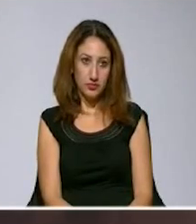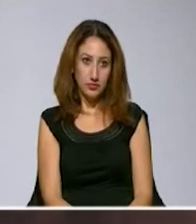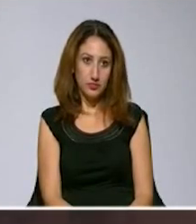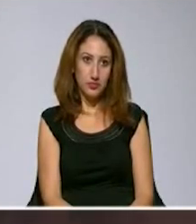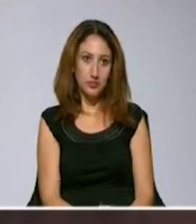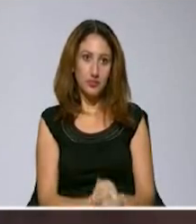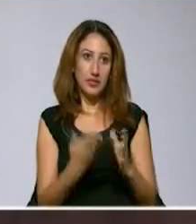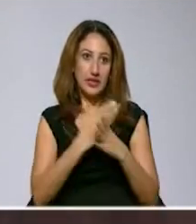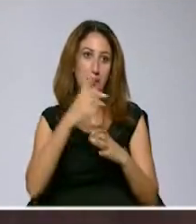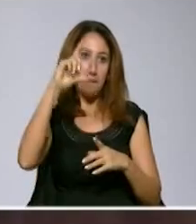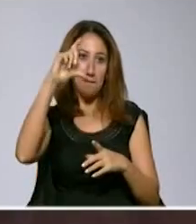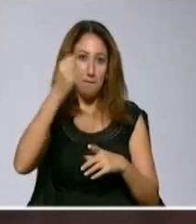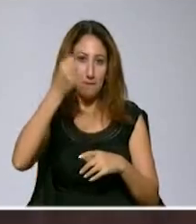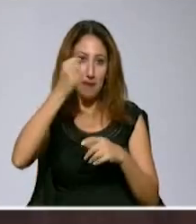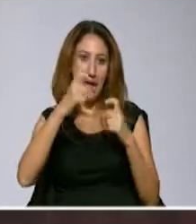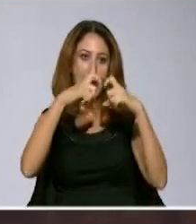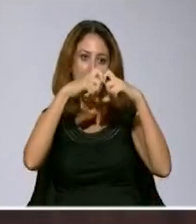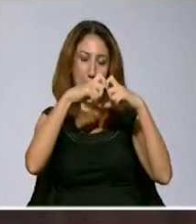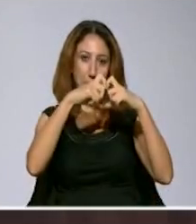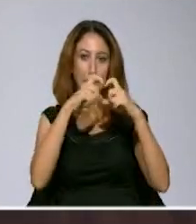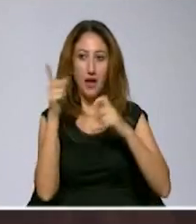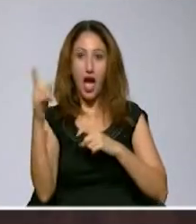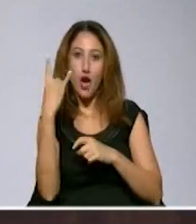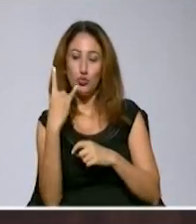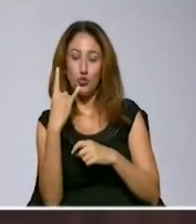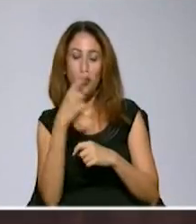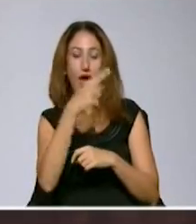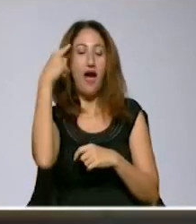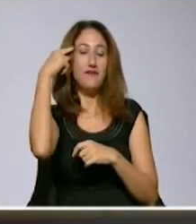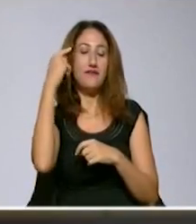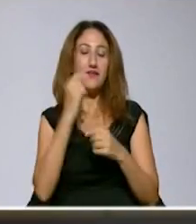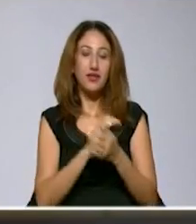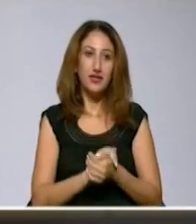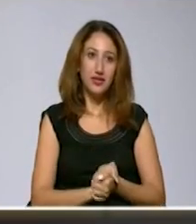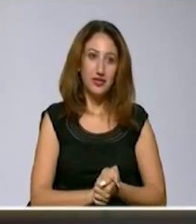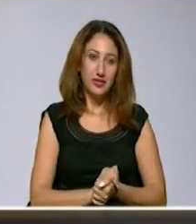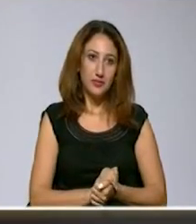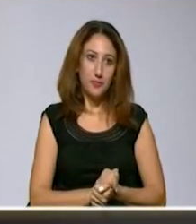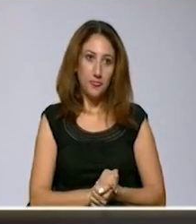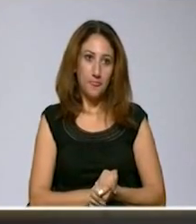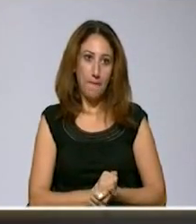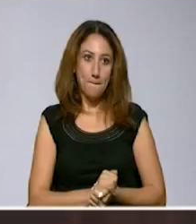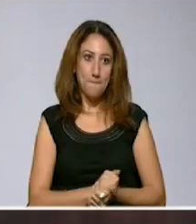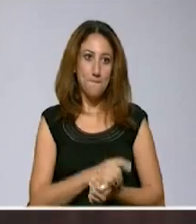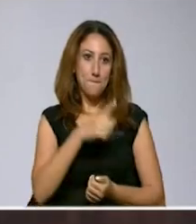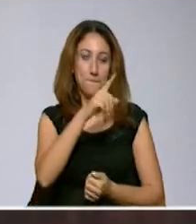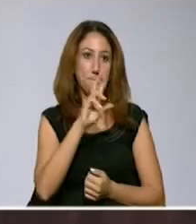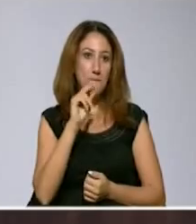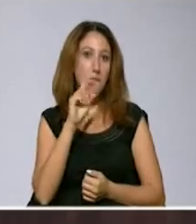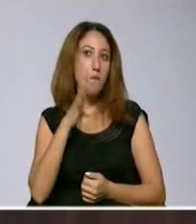ده كاتب على البتاع. هارت 10. بس انا معايا كارت دلوقتي بيسموه كارت التوقع بتاع عزام، ده علامه